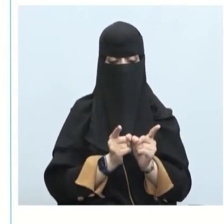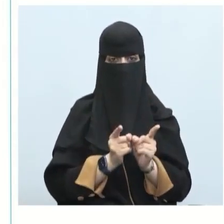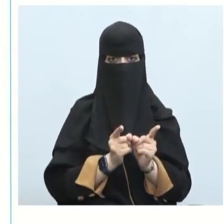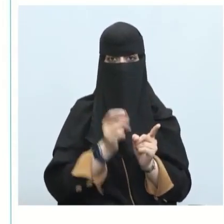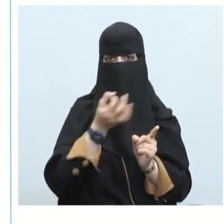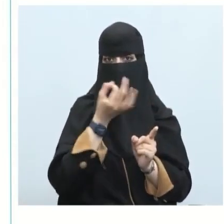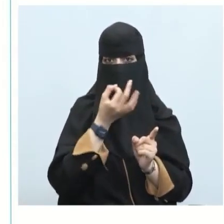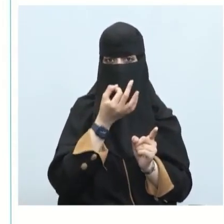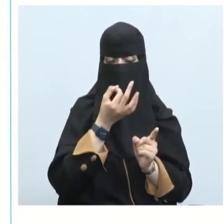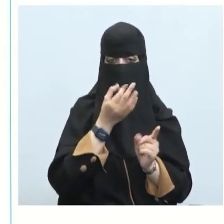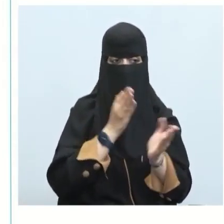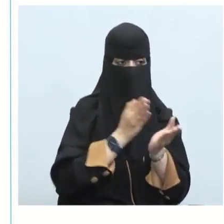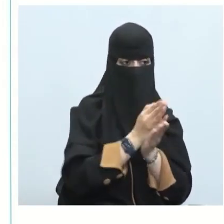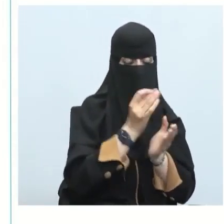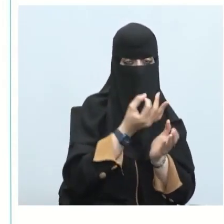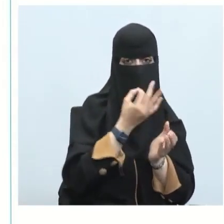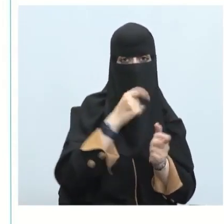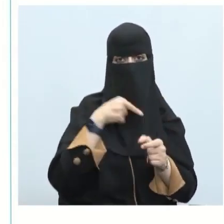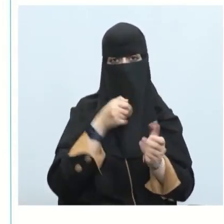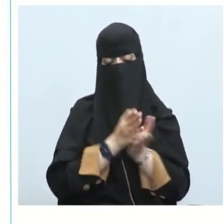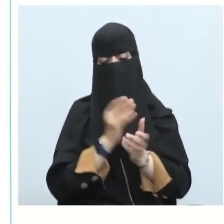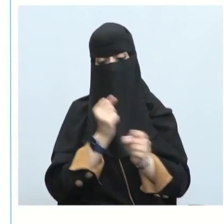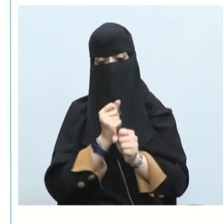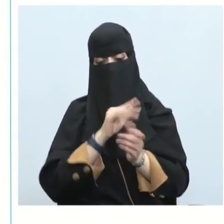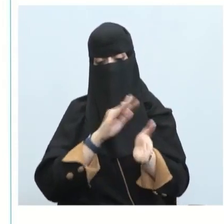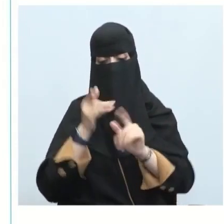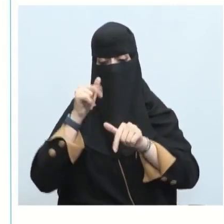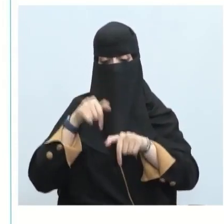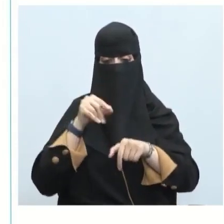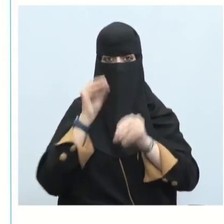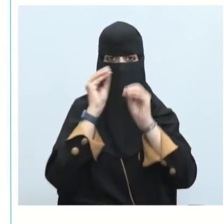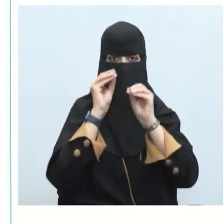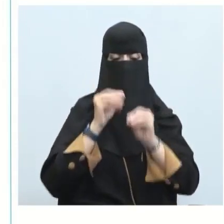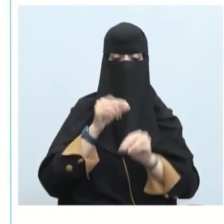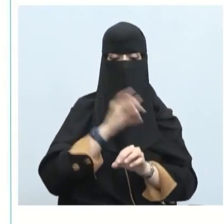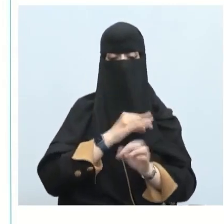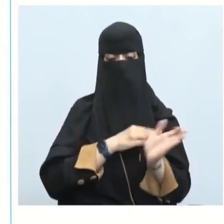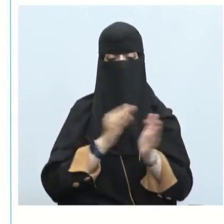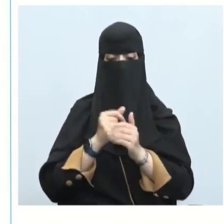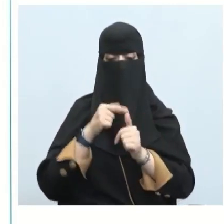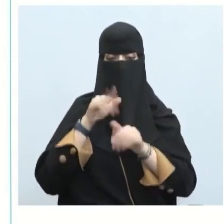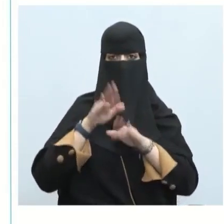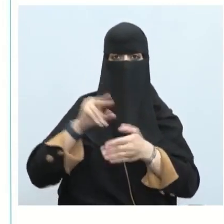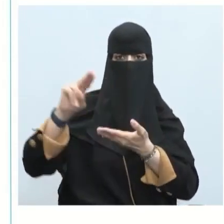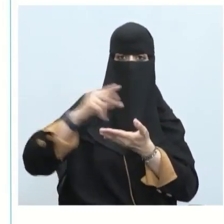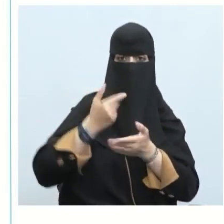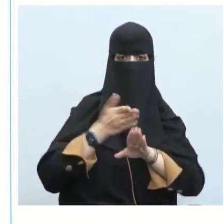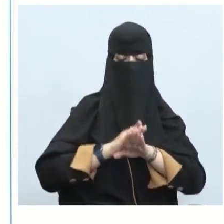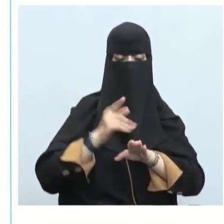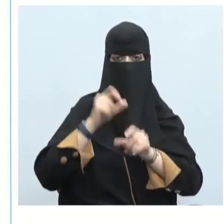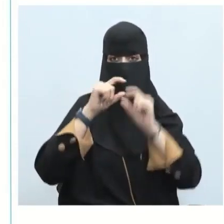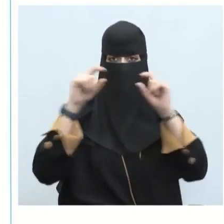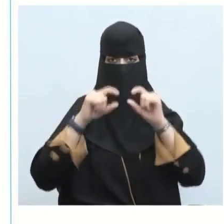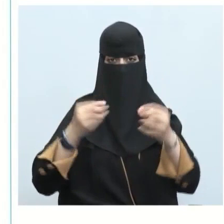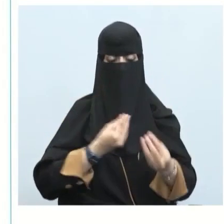مجال عملك او من خلال تقديم نصائح مفيده او الرد على التعليقات